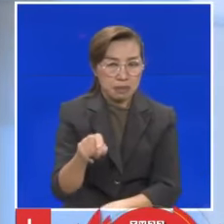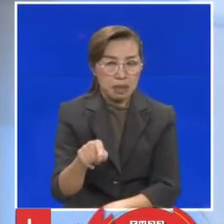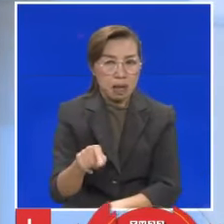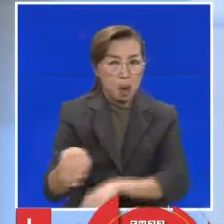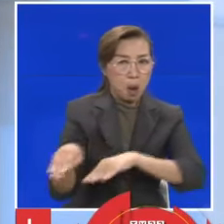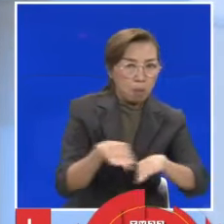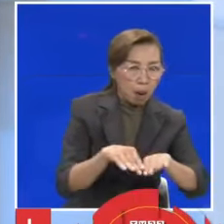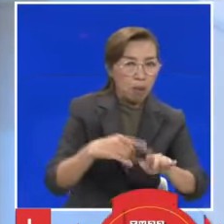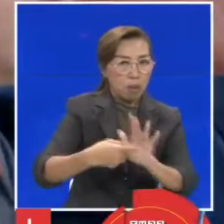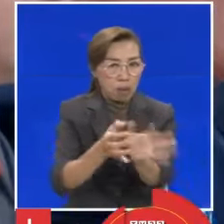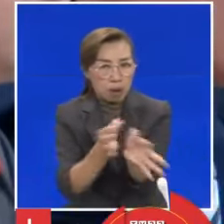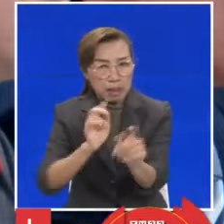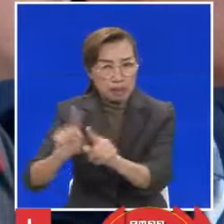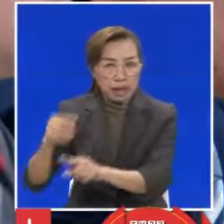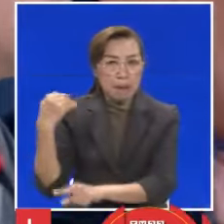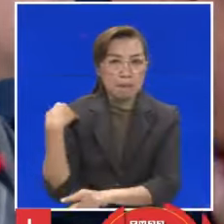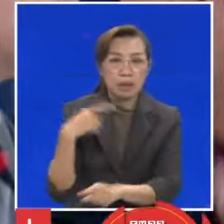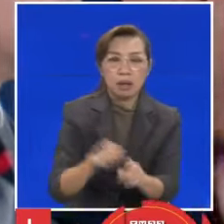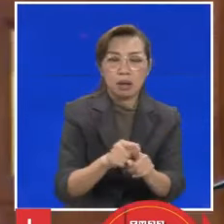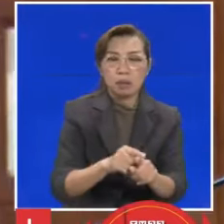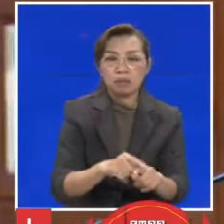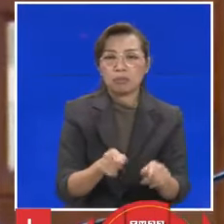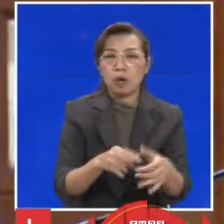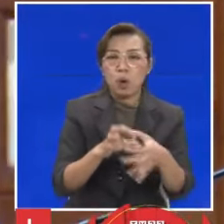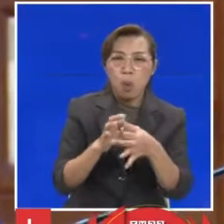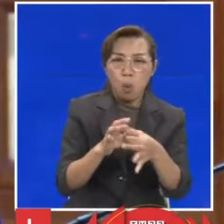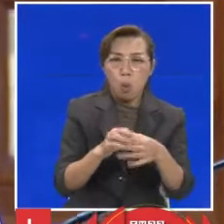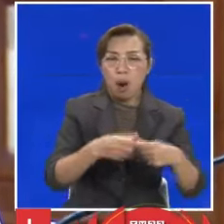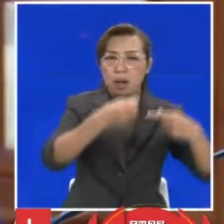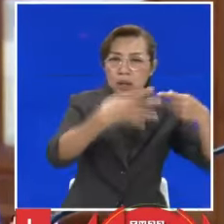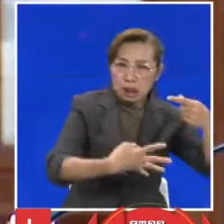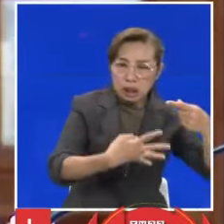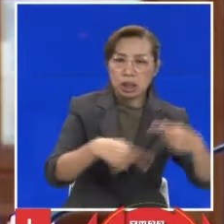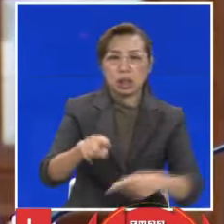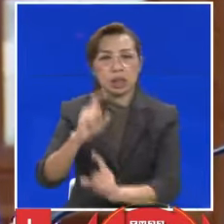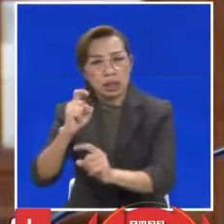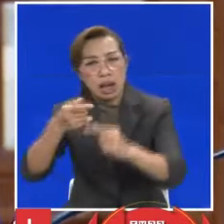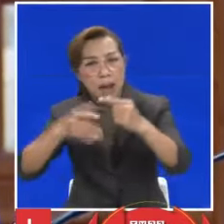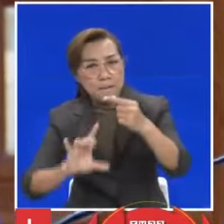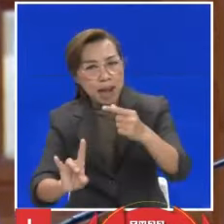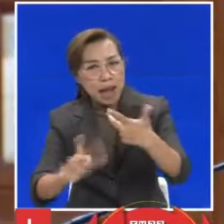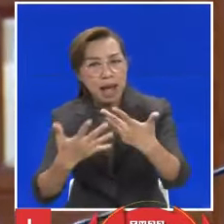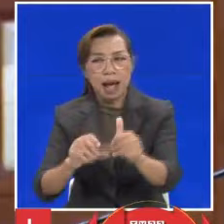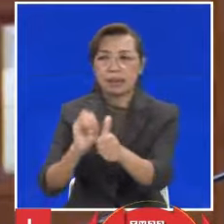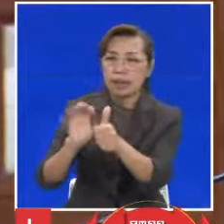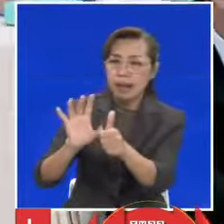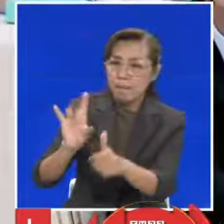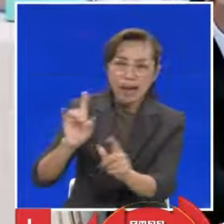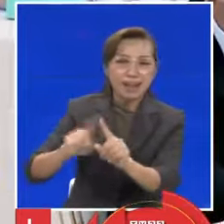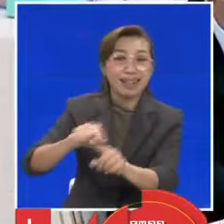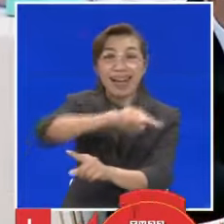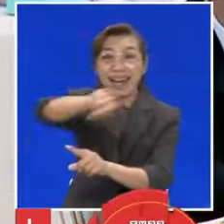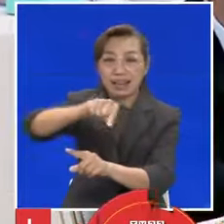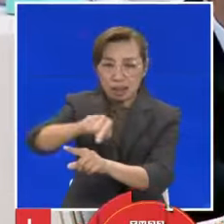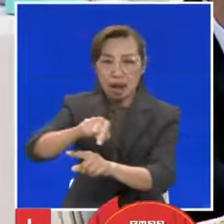ในหลายๆรูปแบบทั้งข้อ4ข้อห่วงใย8ข้อไอ้4ความเสี่ยงนะคะแล้วก็8คำแนะนำอะไรต่างๆนานาเนี่ยนะ